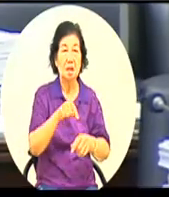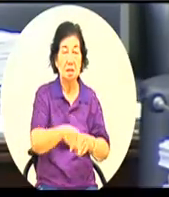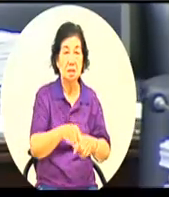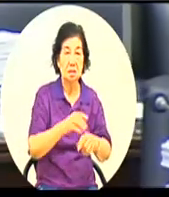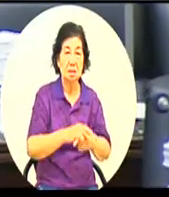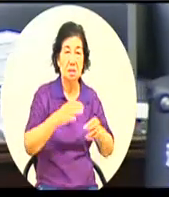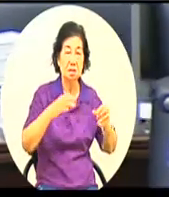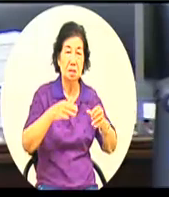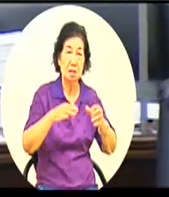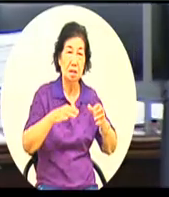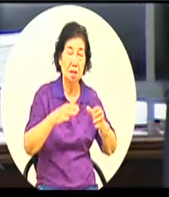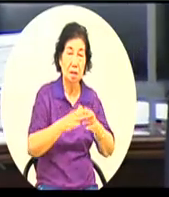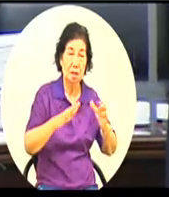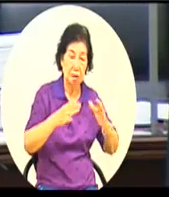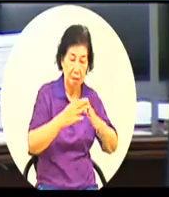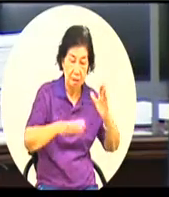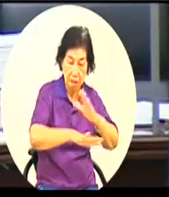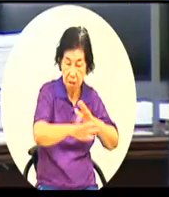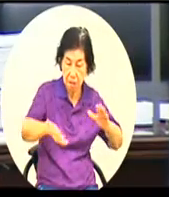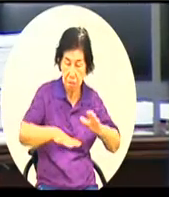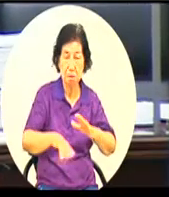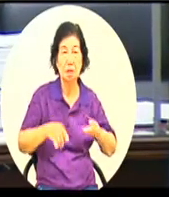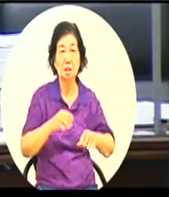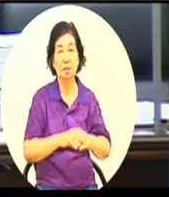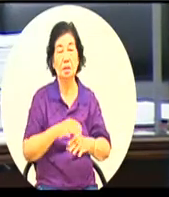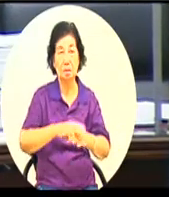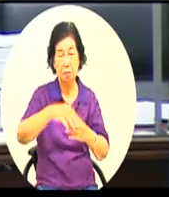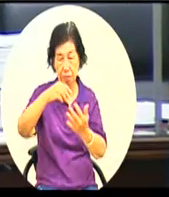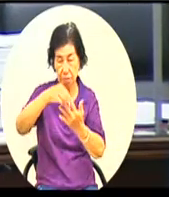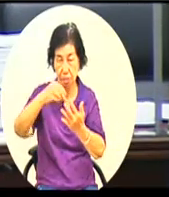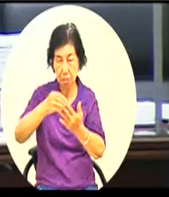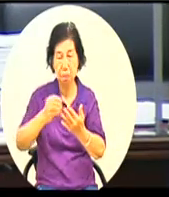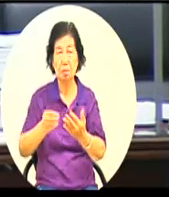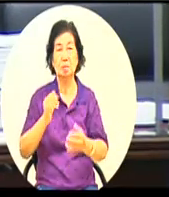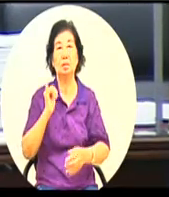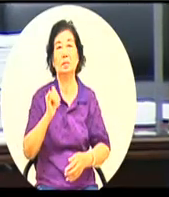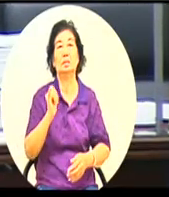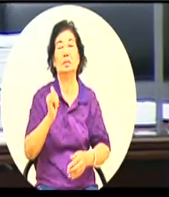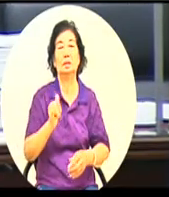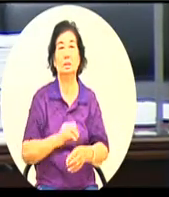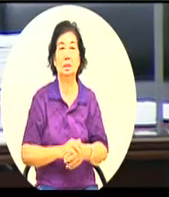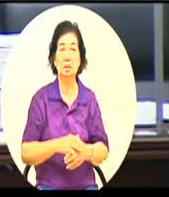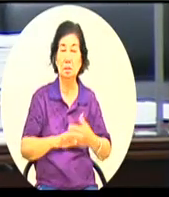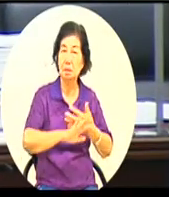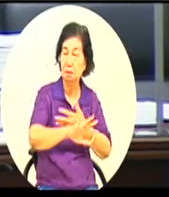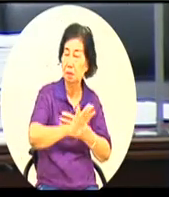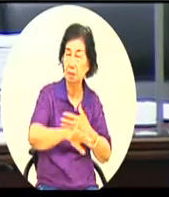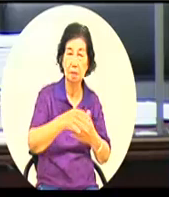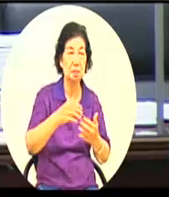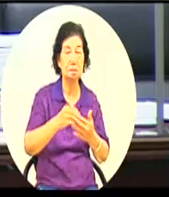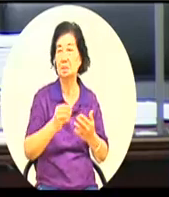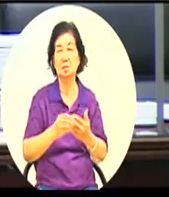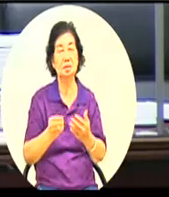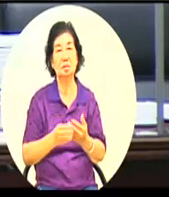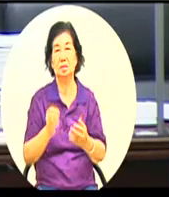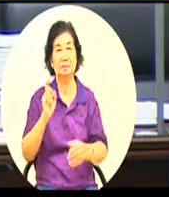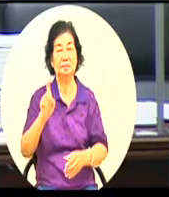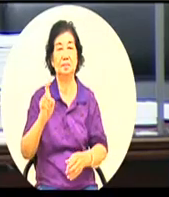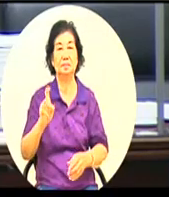意，袂歹啦！你敬这个，啊，我看也是无啥人敬啊。除了吼，